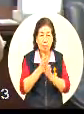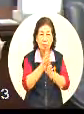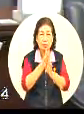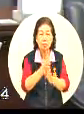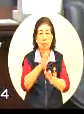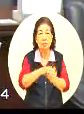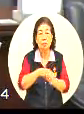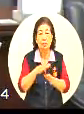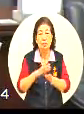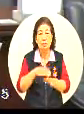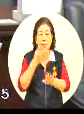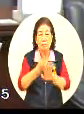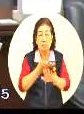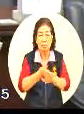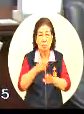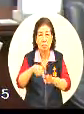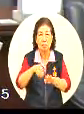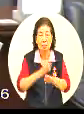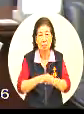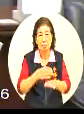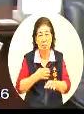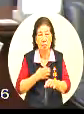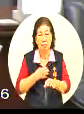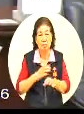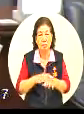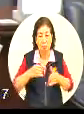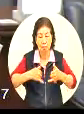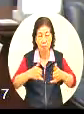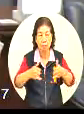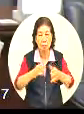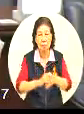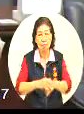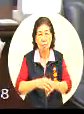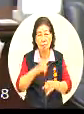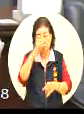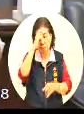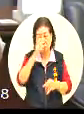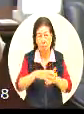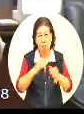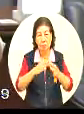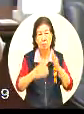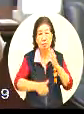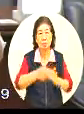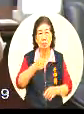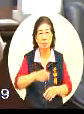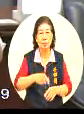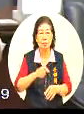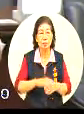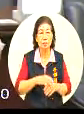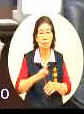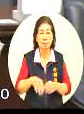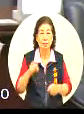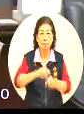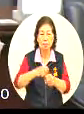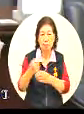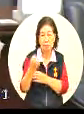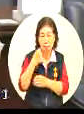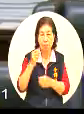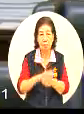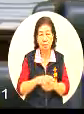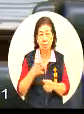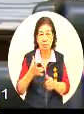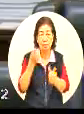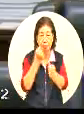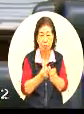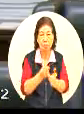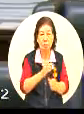这个非常危险的一个路段哦，我以往市长哈，哦，可不可以加强取缔还是限